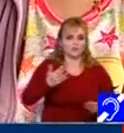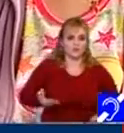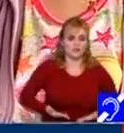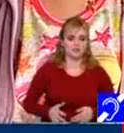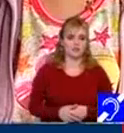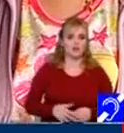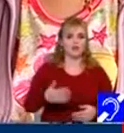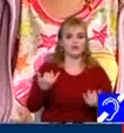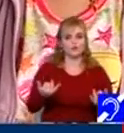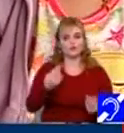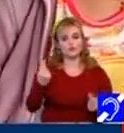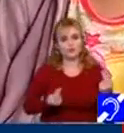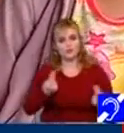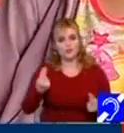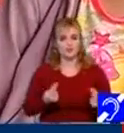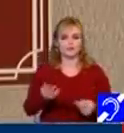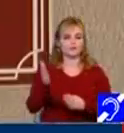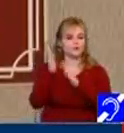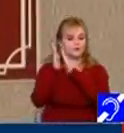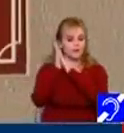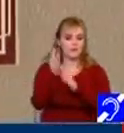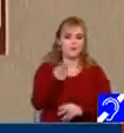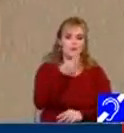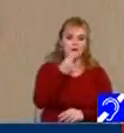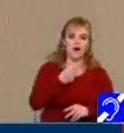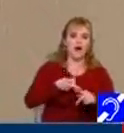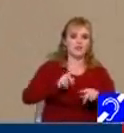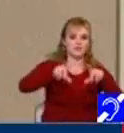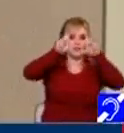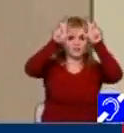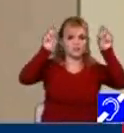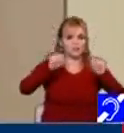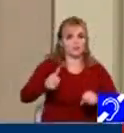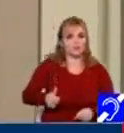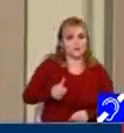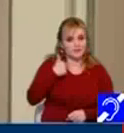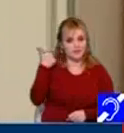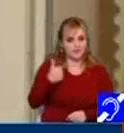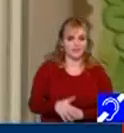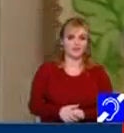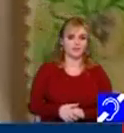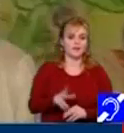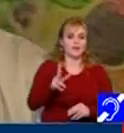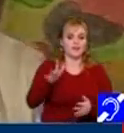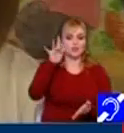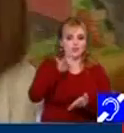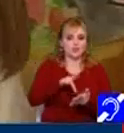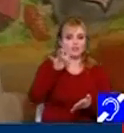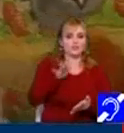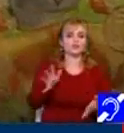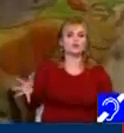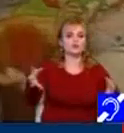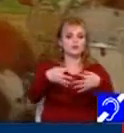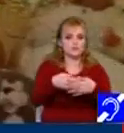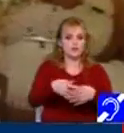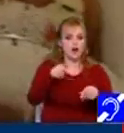Ne jucăm, dormim, mâncăm. Instituția se poate mândri și cu un centru de resursă pentru educație inclusivă. Anume aici, copiii cu